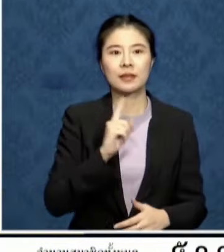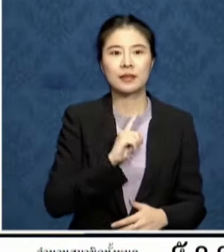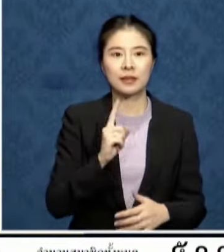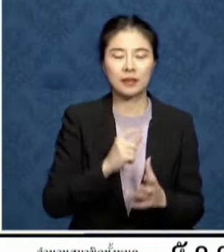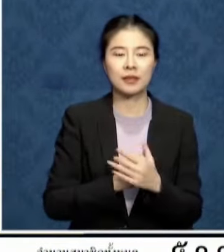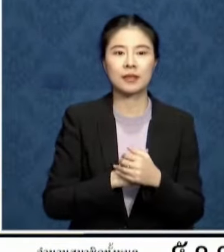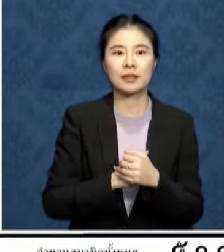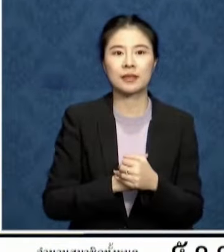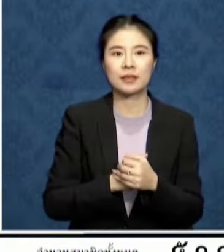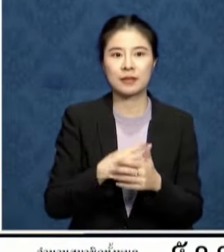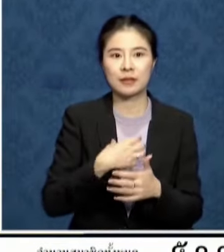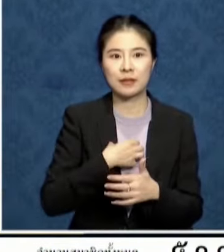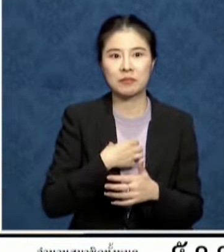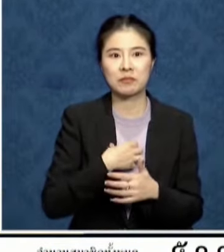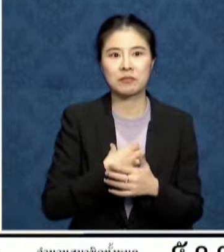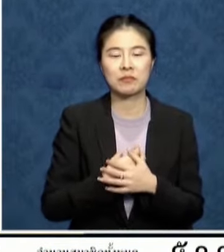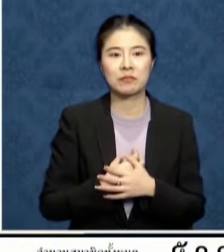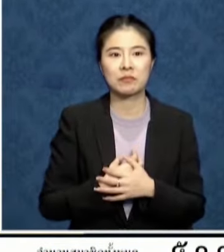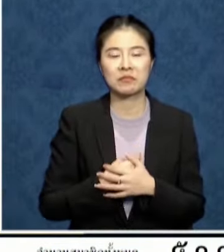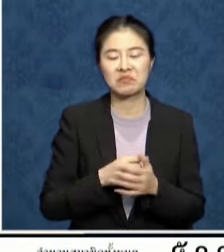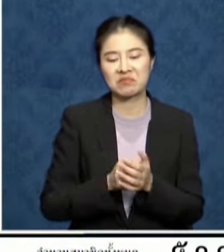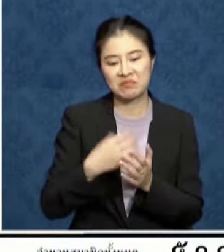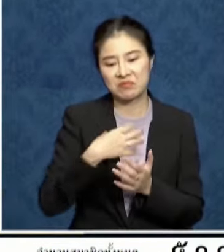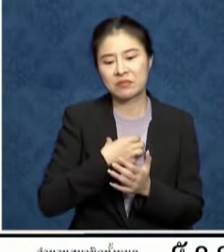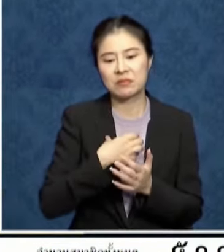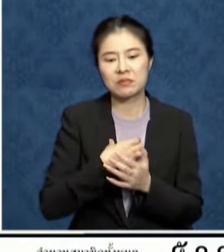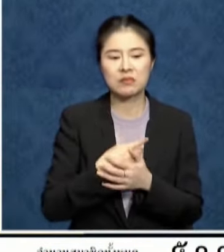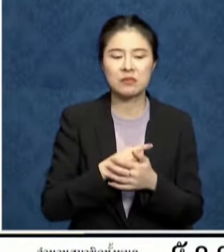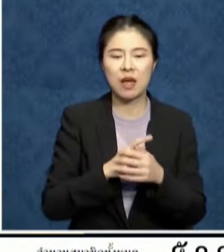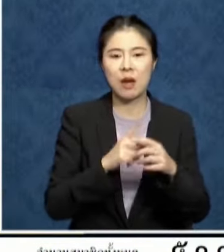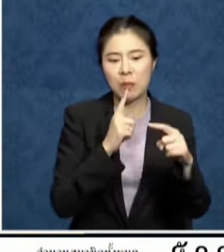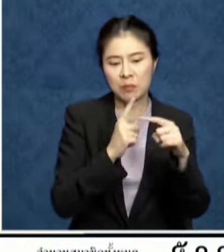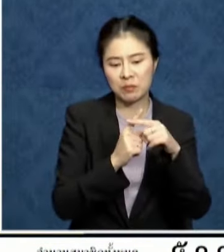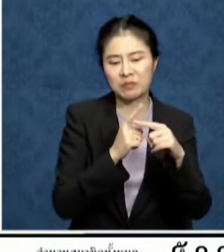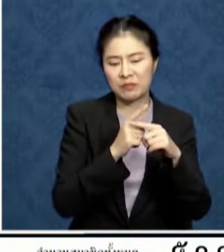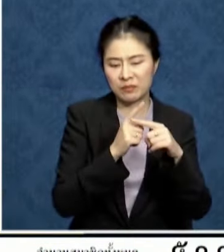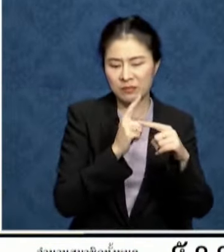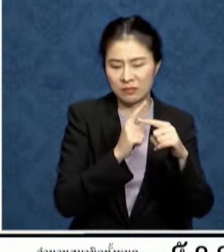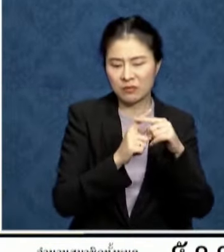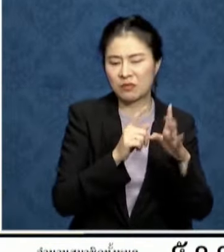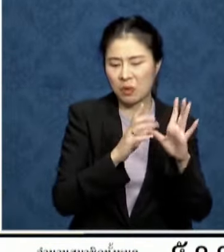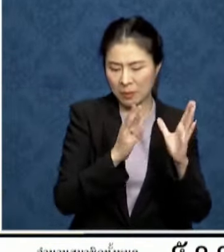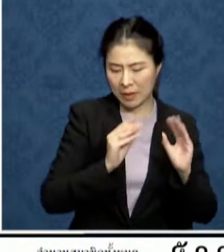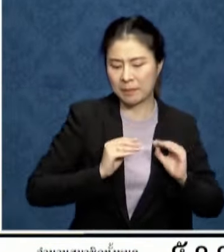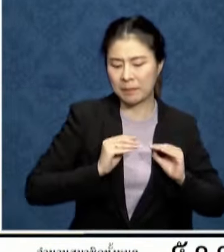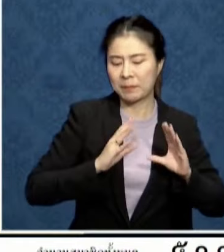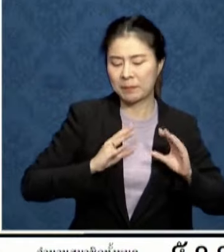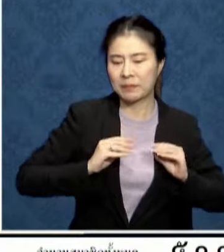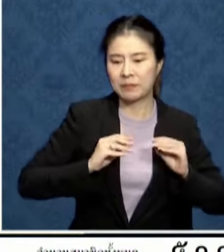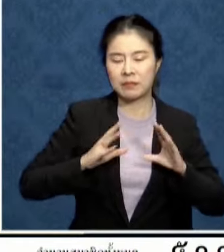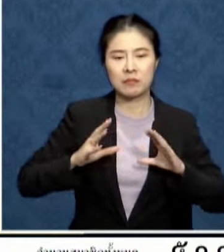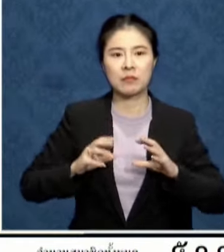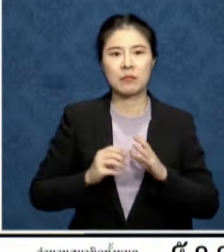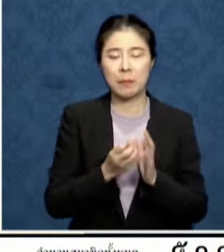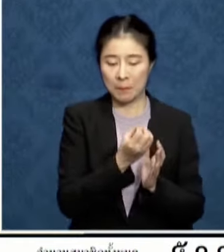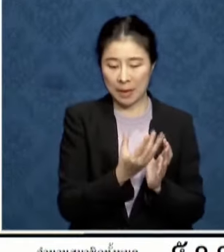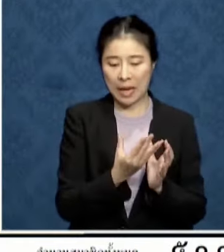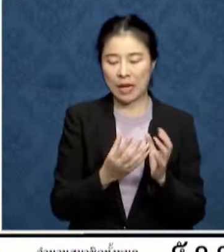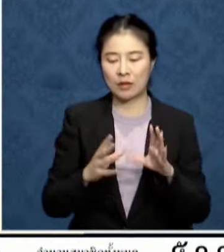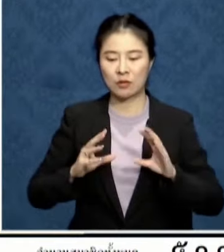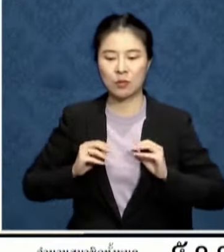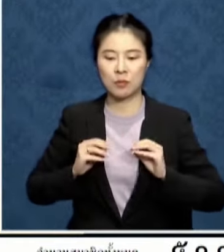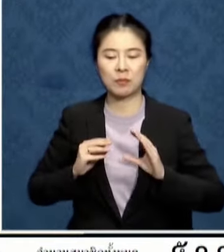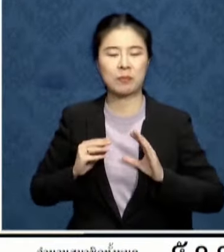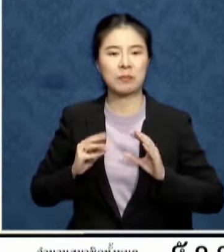วโน้มจะไปเลือกคำตอบในเชิงบวกก็คือ yes มากกว่าคำตอบในเชิงลบก็คือ no ดังนั้นครับผมไม่รู้หรอกครับว่าเหตุผล